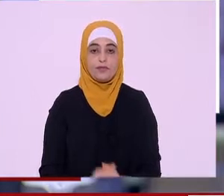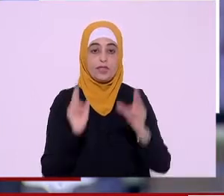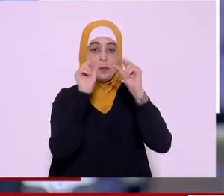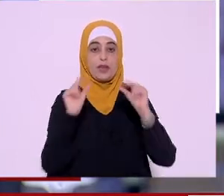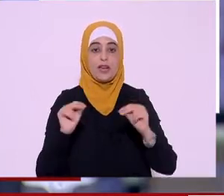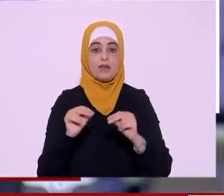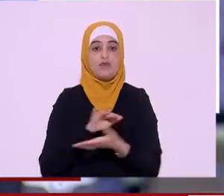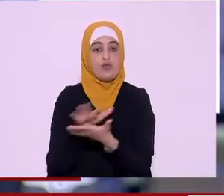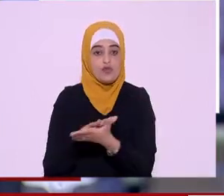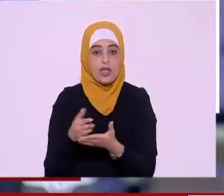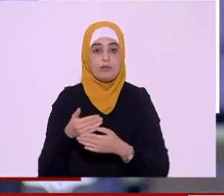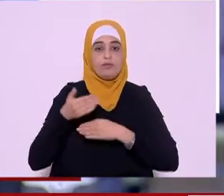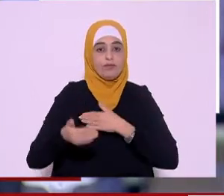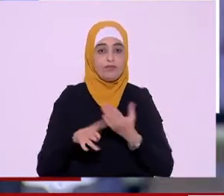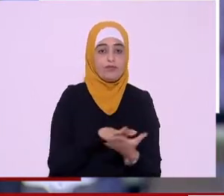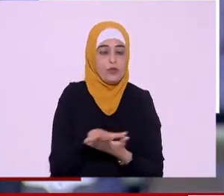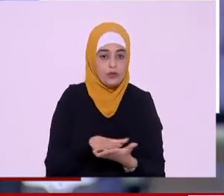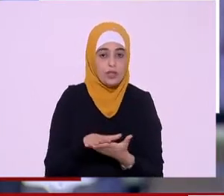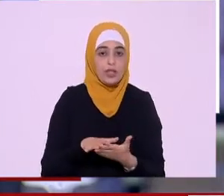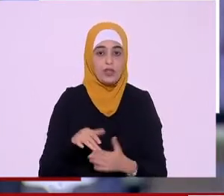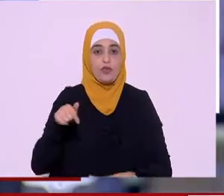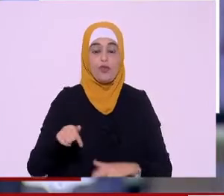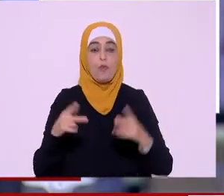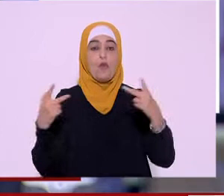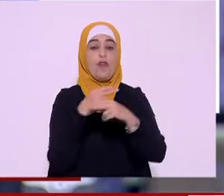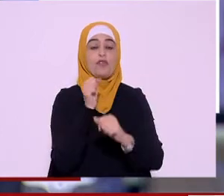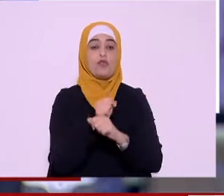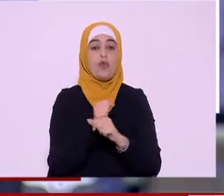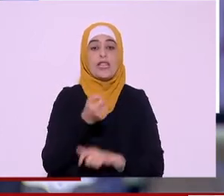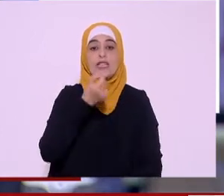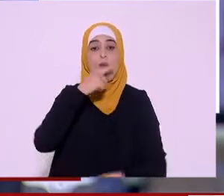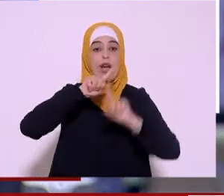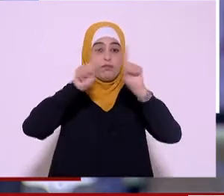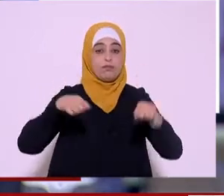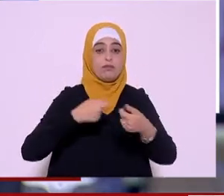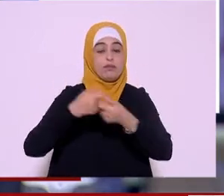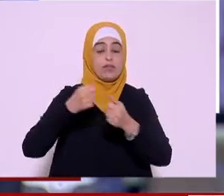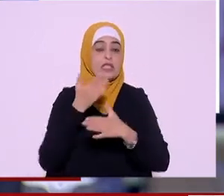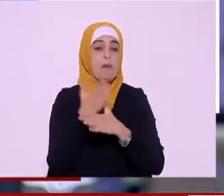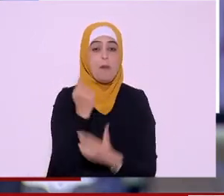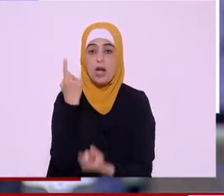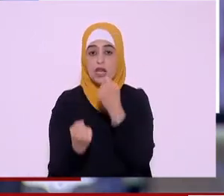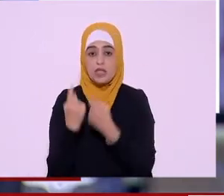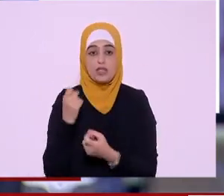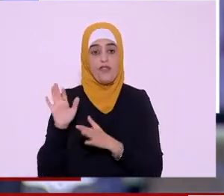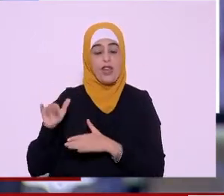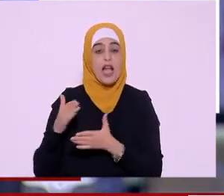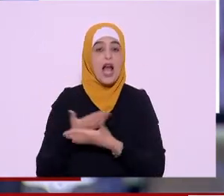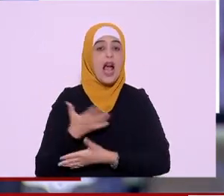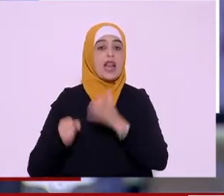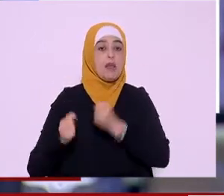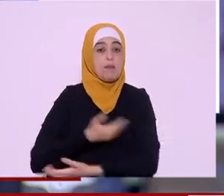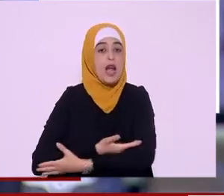أزمة تتلوها أزمة، اليوم إضراب في الصيدليات بسبب نقص المواد الطبية وحليب الأطفال، بالإضافة